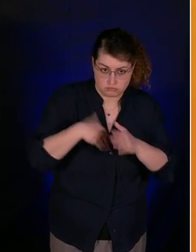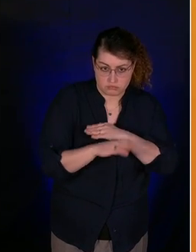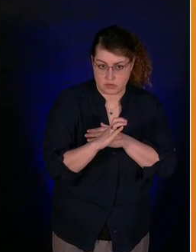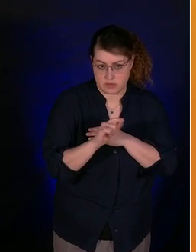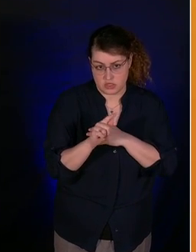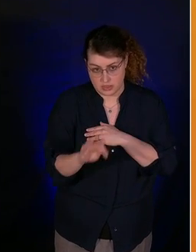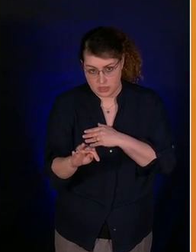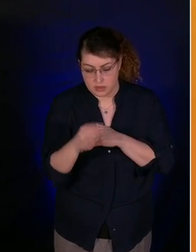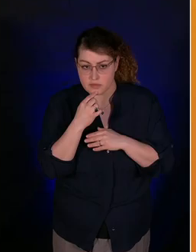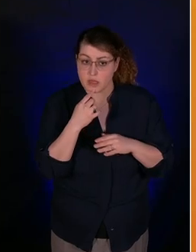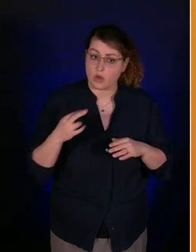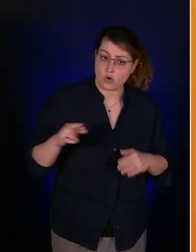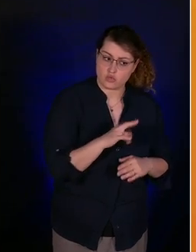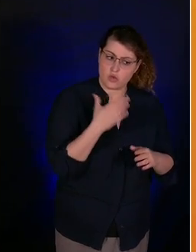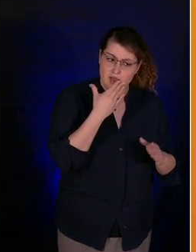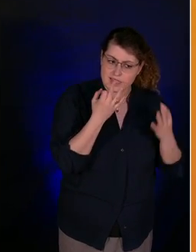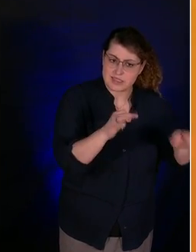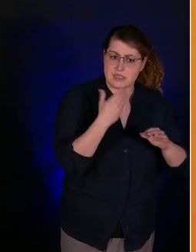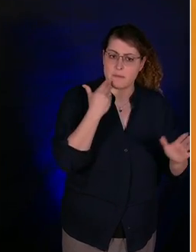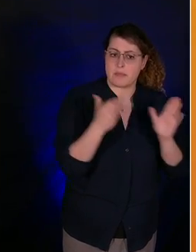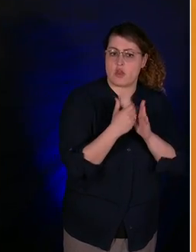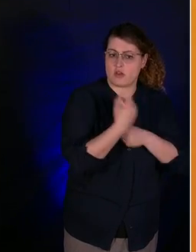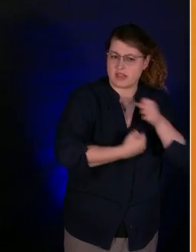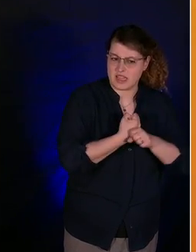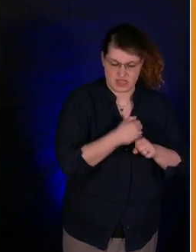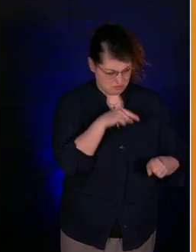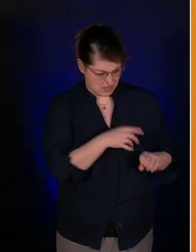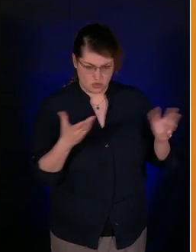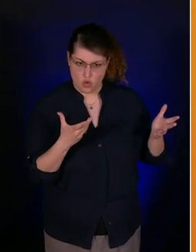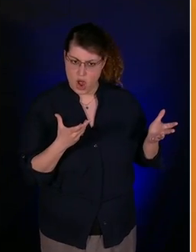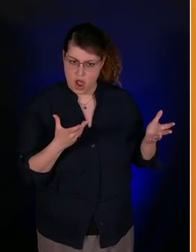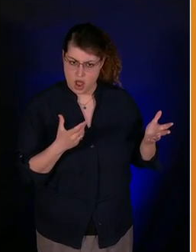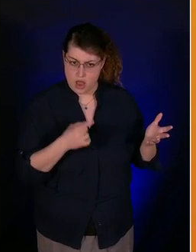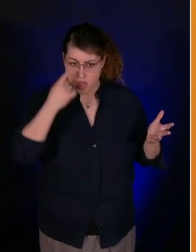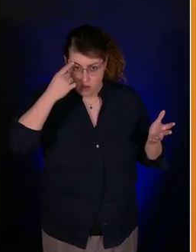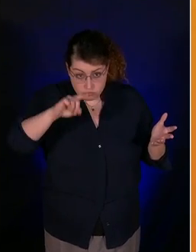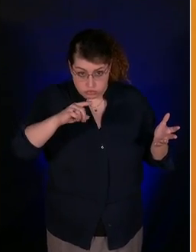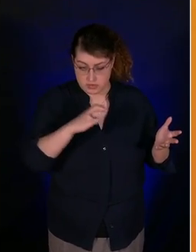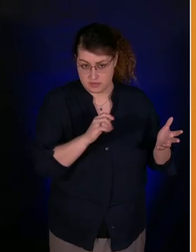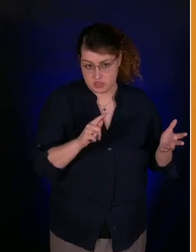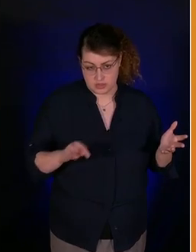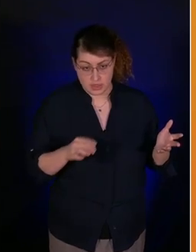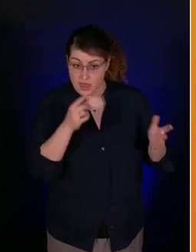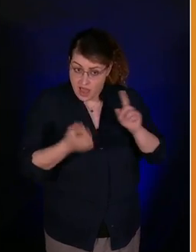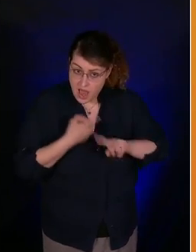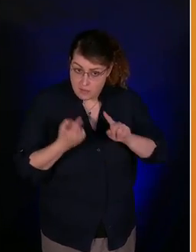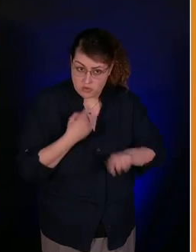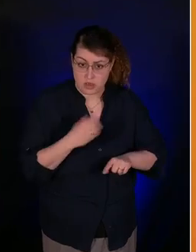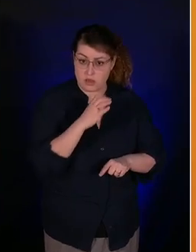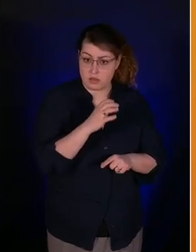nos revendications d'un retour aux 10 meilleures années. Les 10 meilleures années de quoi ? Pour la FNPO CGT, il est urgent de rétablir